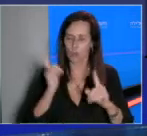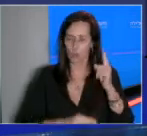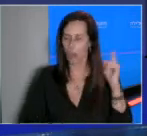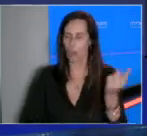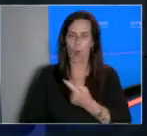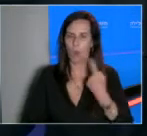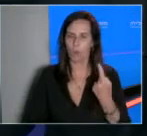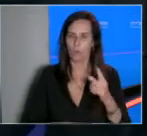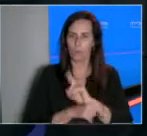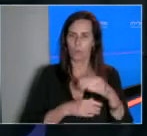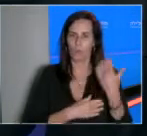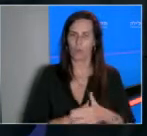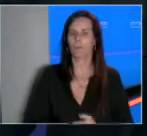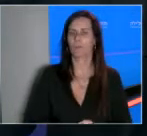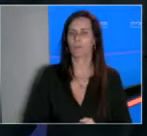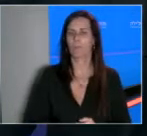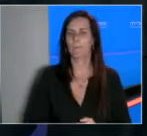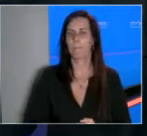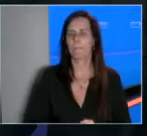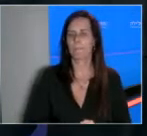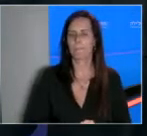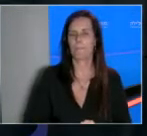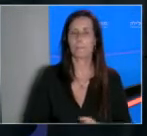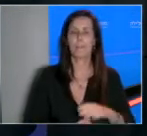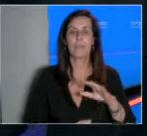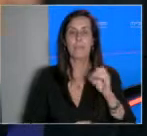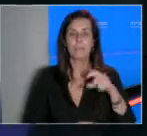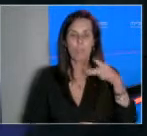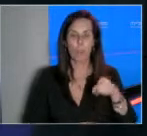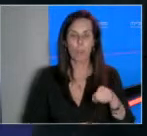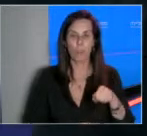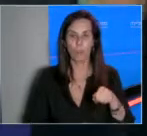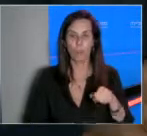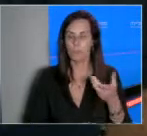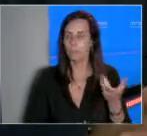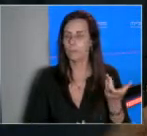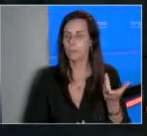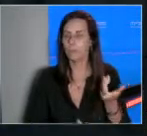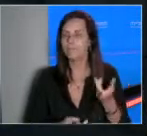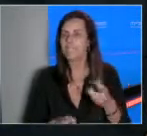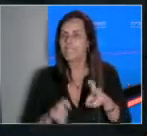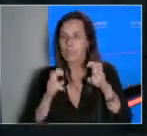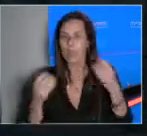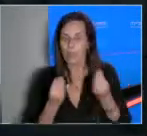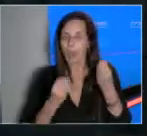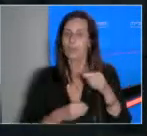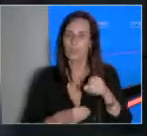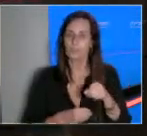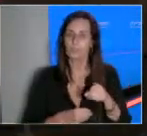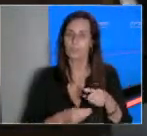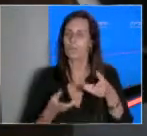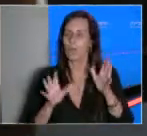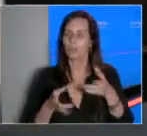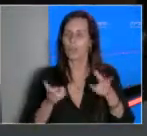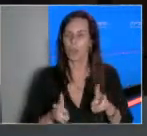על העם שלנו בתקופה האחרונה. אם יהיה כאן איזשהו פתח לתקווה, לדעתי זה דווקא